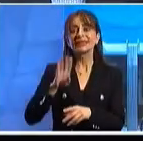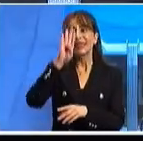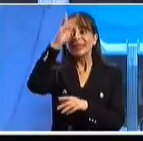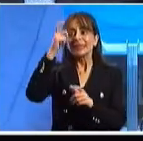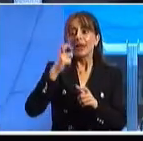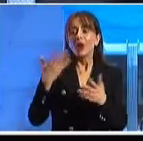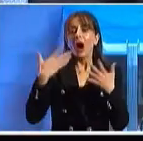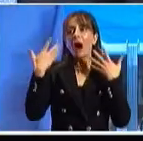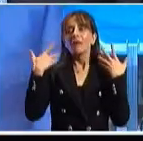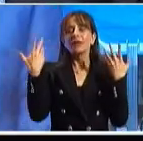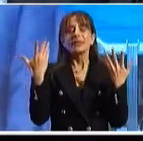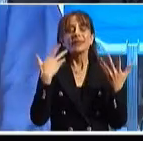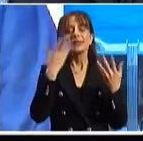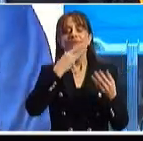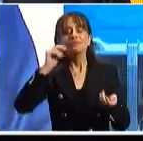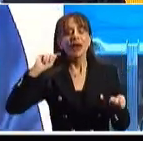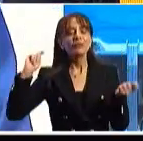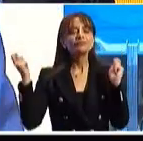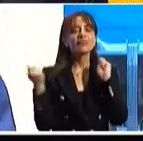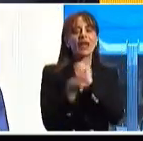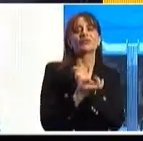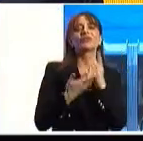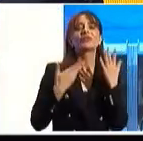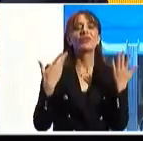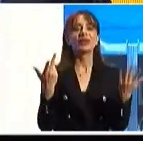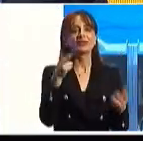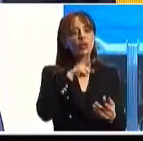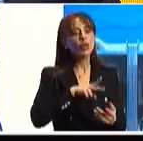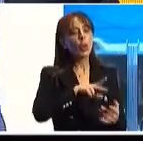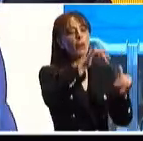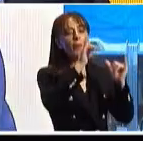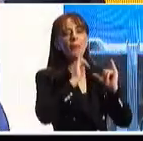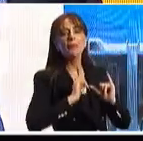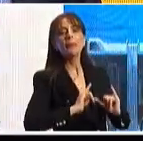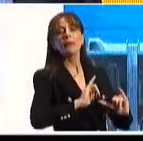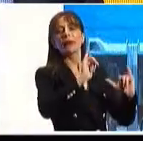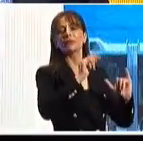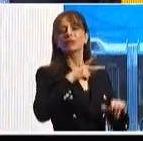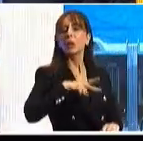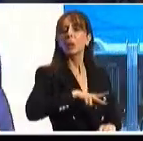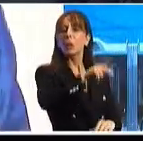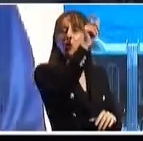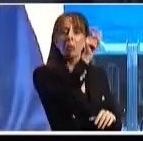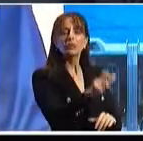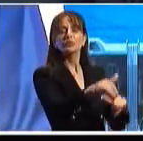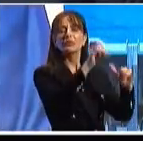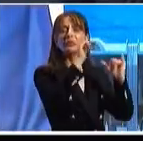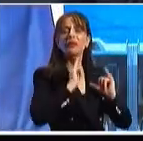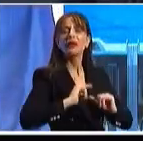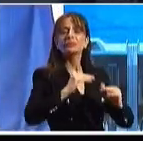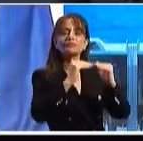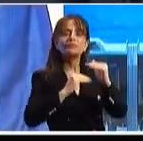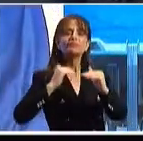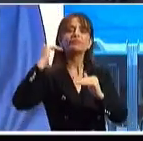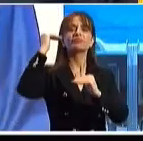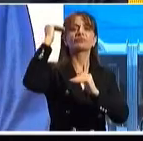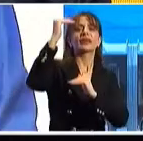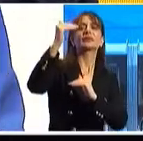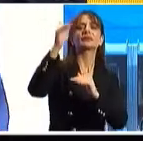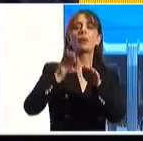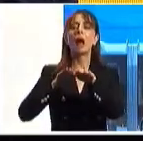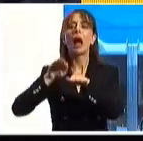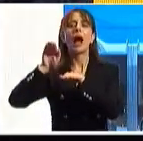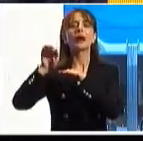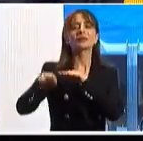havasını güzelleştireceğimiz, bir taraftan da o yolcu konforunu, yolculuk konforunu arttıracağımız adımlarımızı